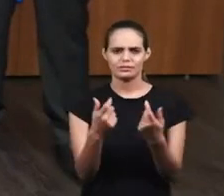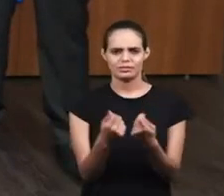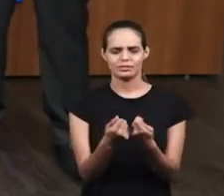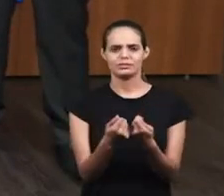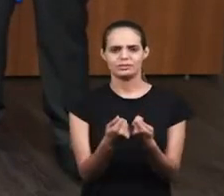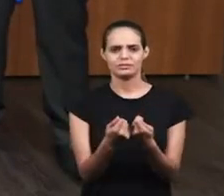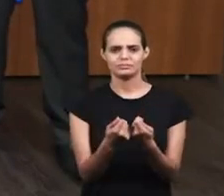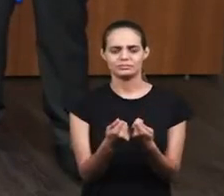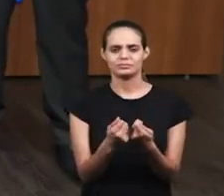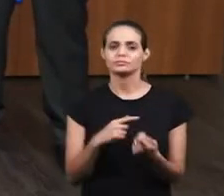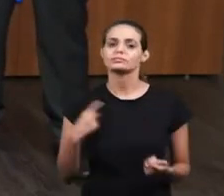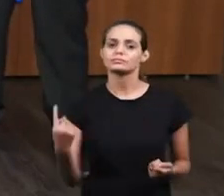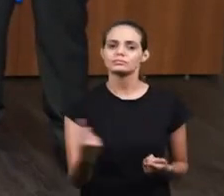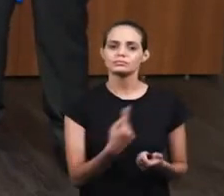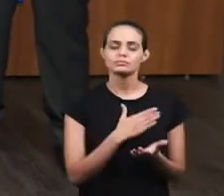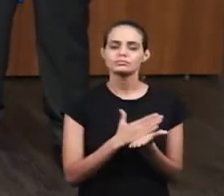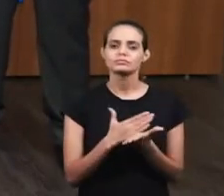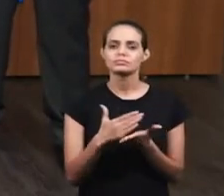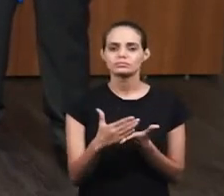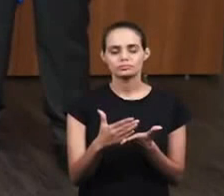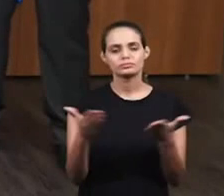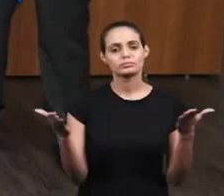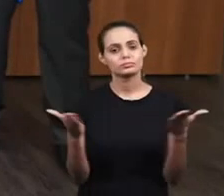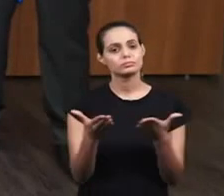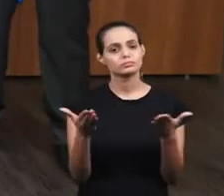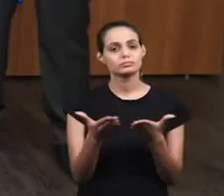Zuflucht, der Hilfe Gottes für den Menschen.